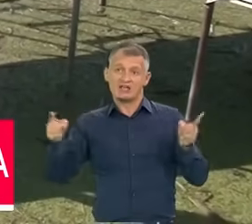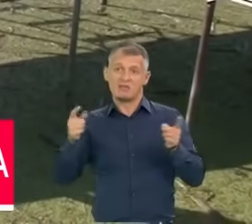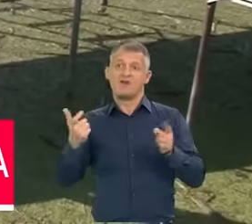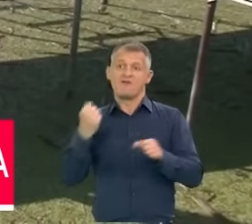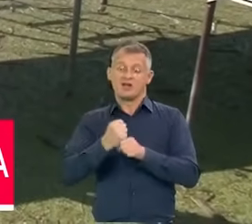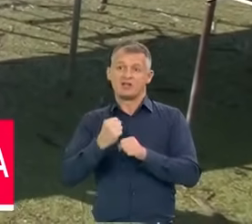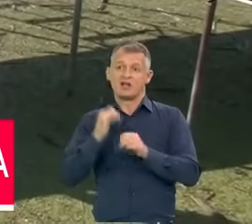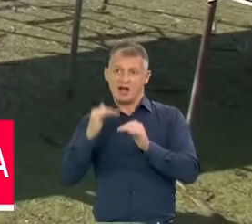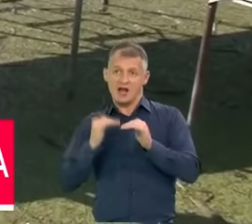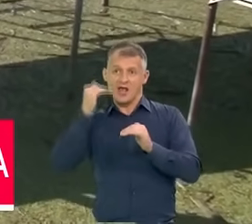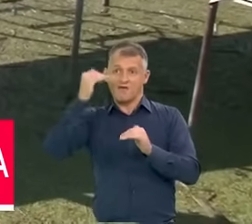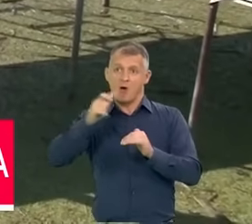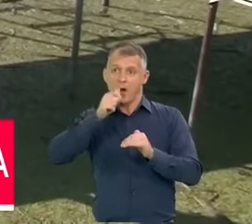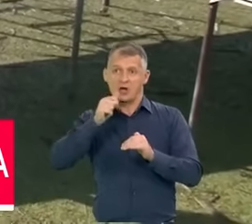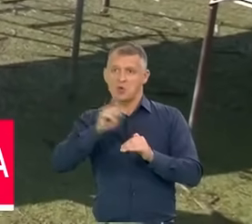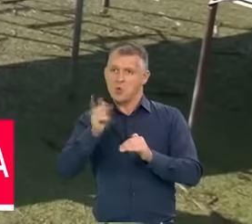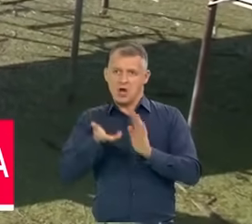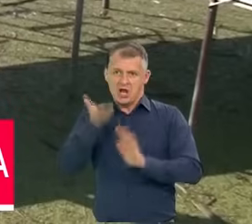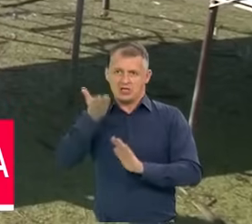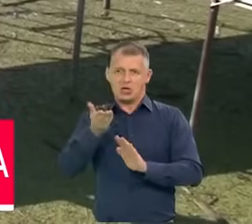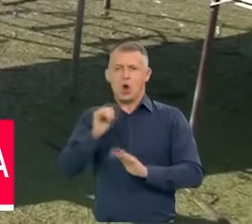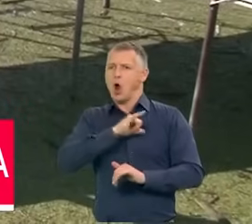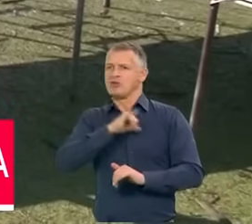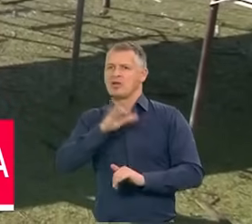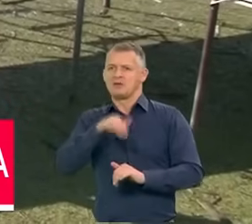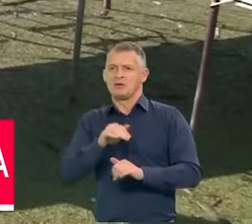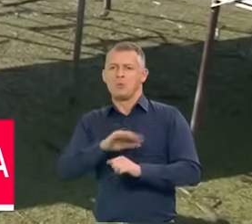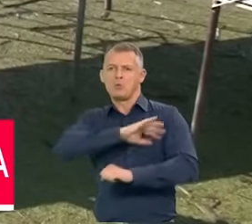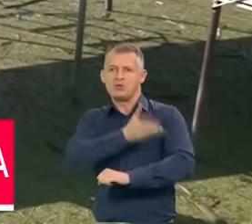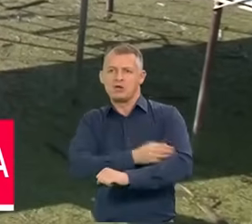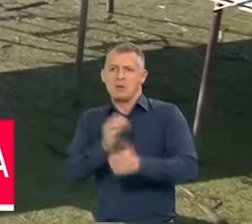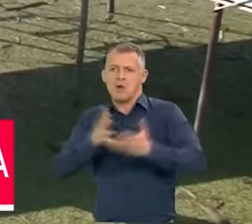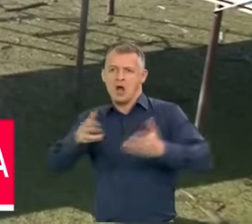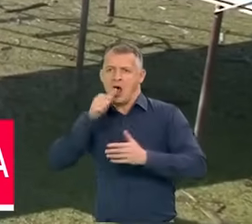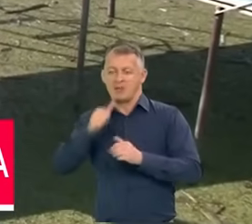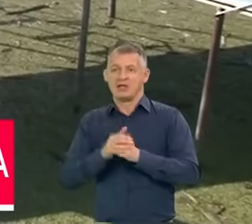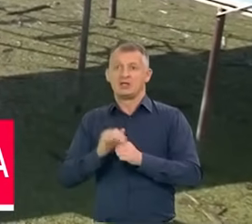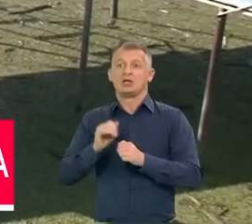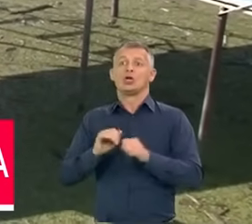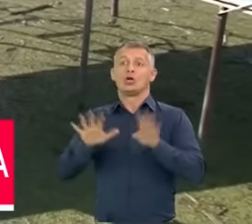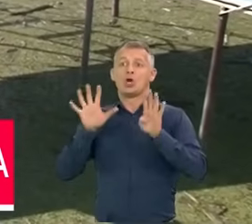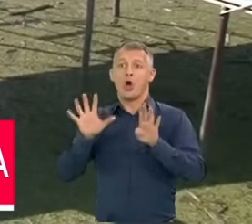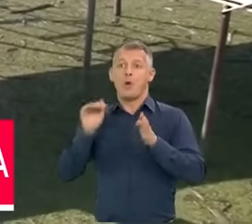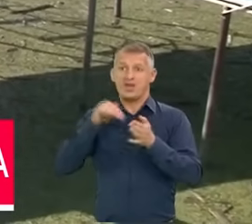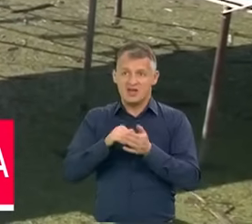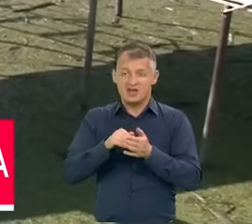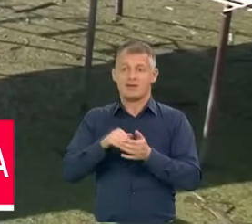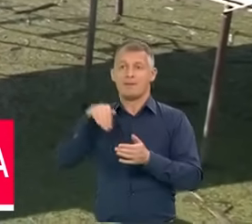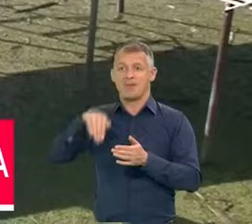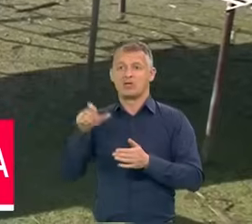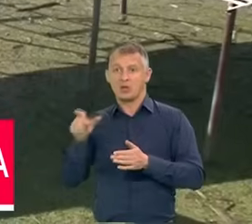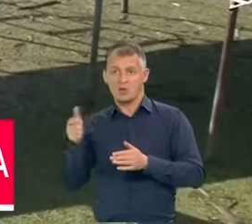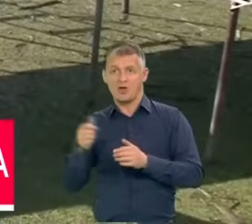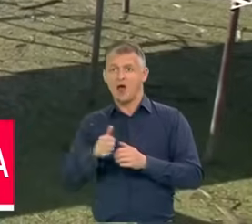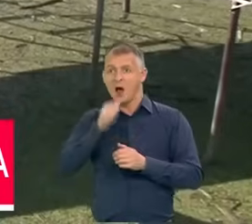poată să crească foarte mult chiar dacă debitul este destul de mare ori la un debit preconizat de 9000 m cu 10000 de m c